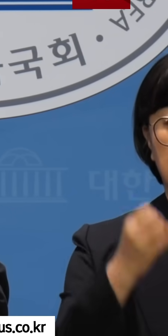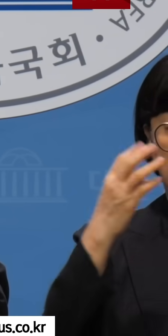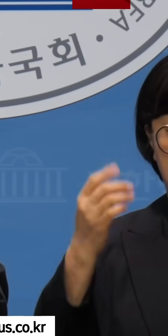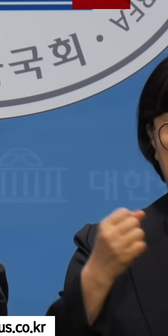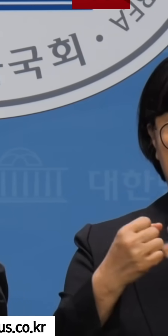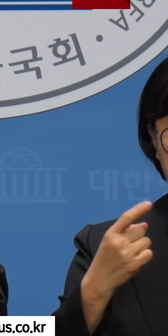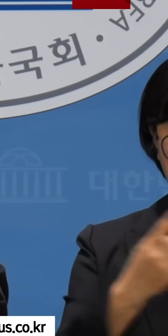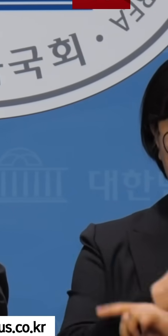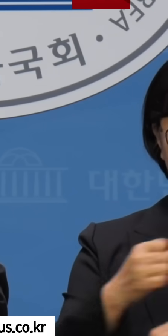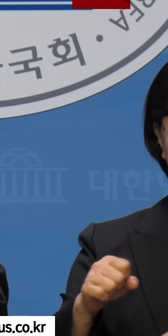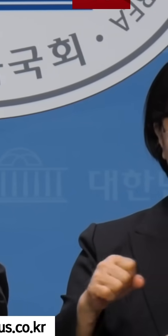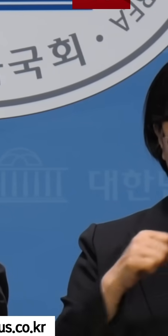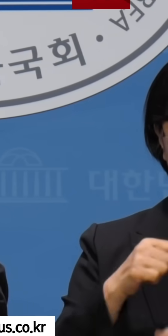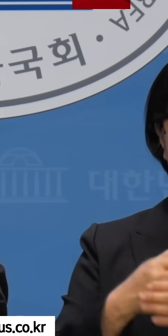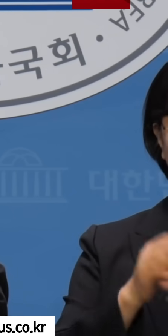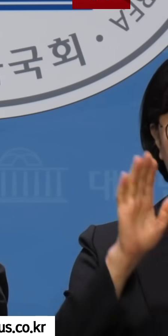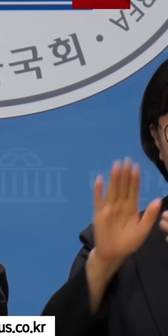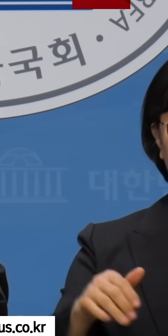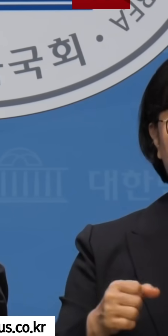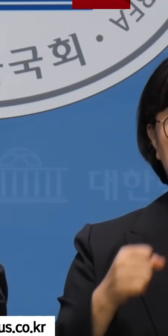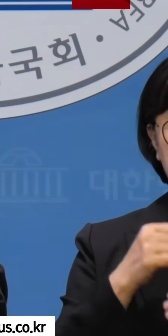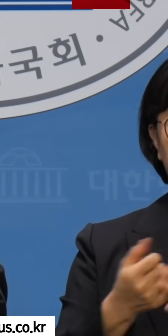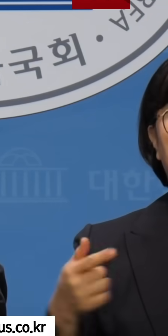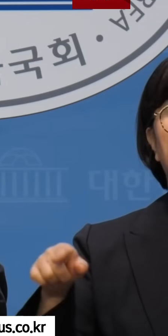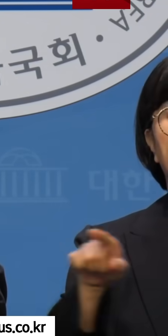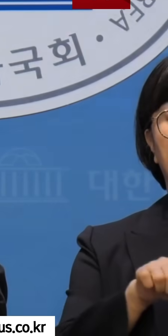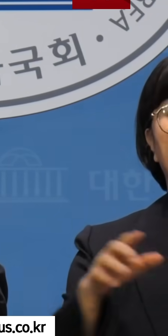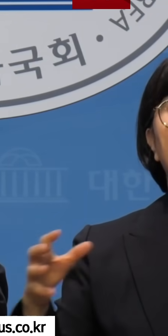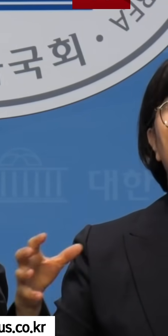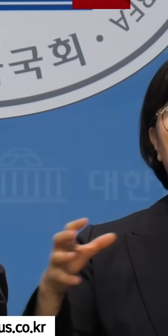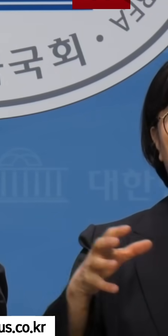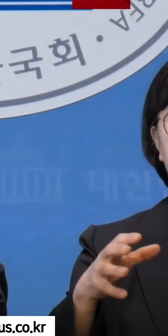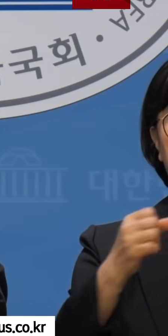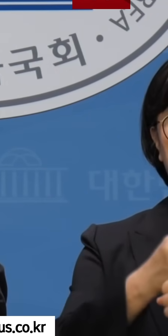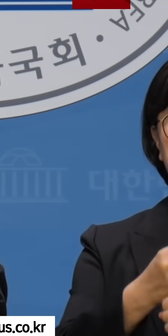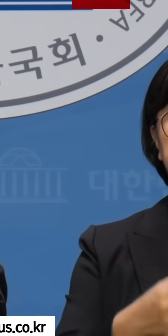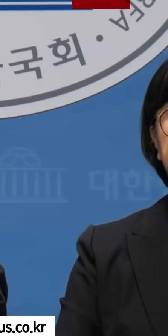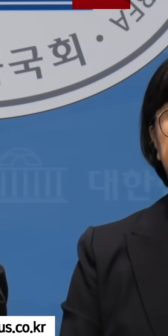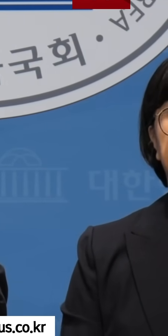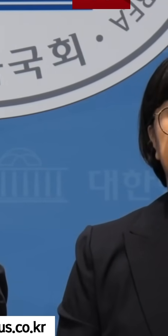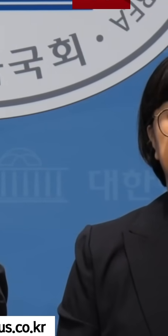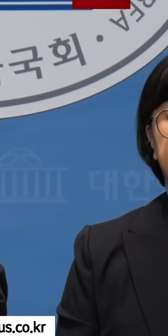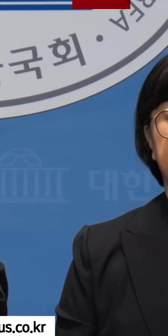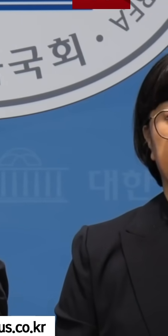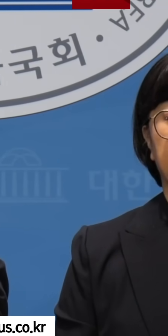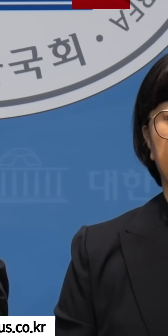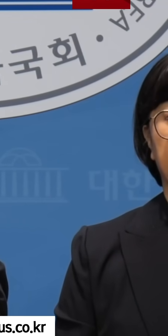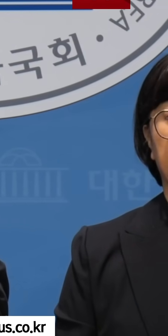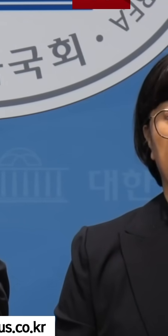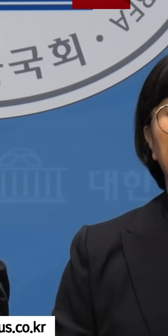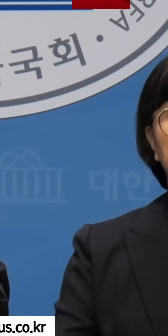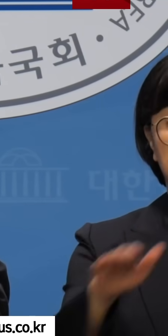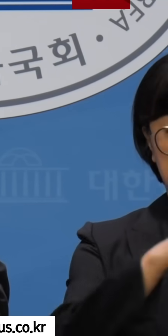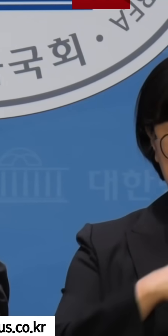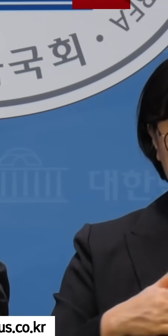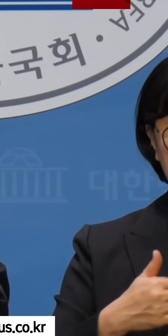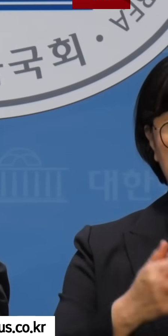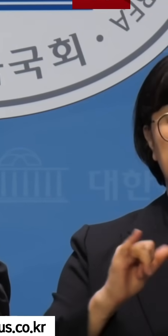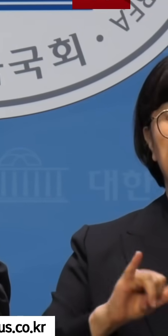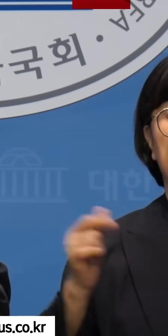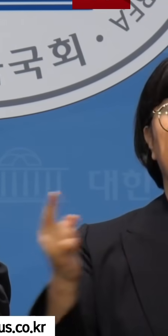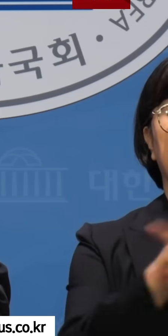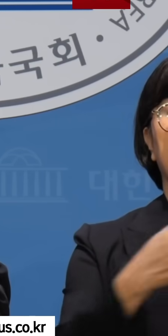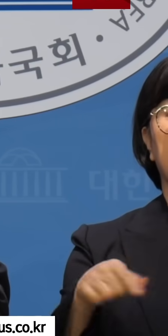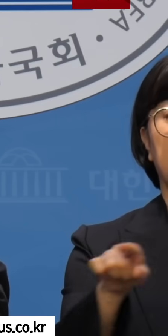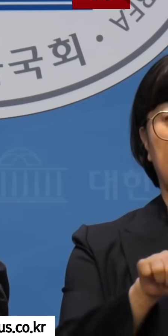세력, 미래 세력이 함께하는 플랫폼을 만들겠습니다. 우리는 세상을